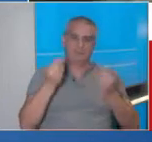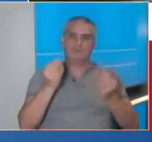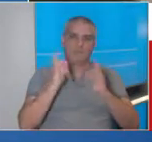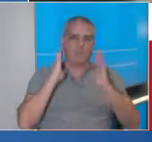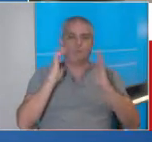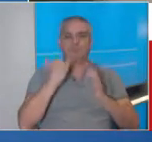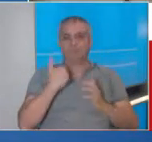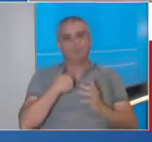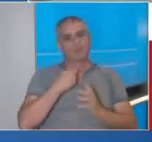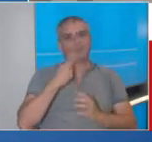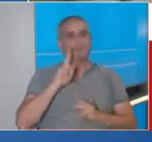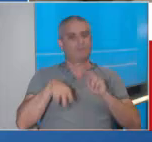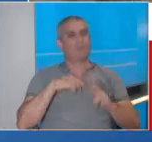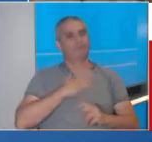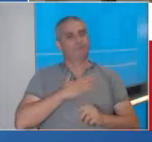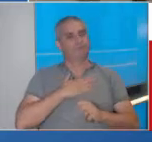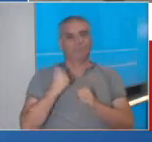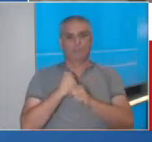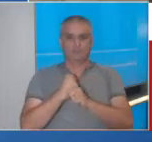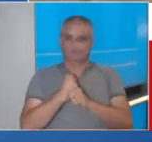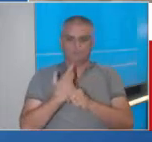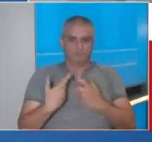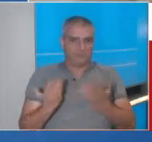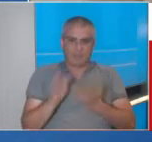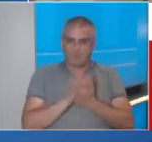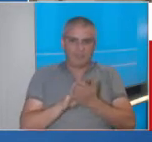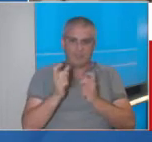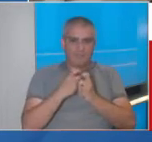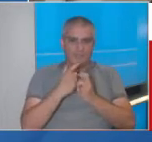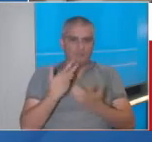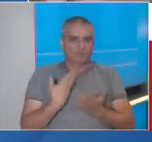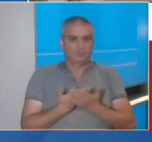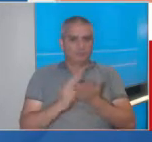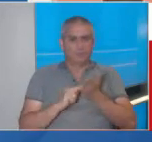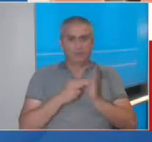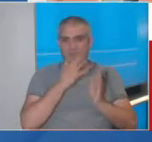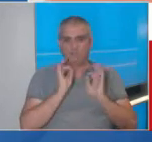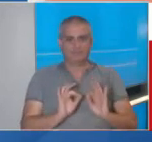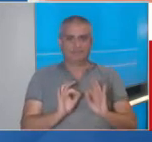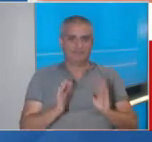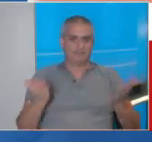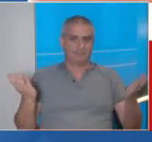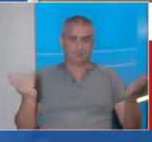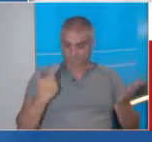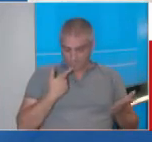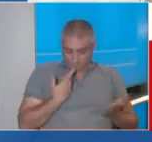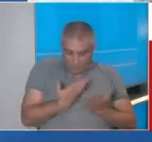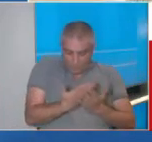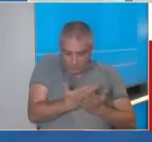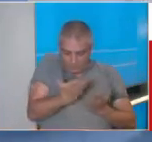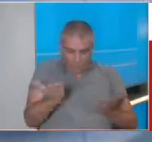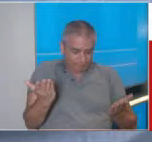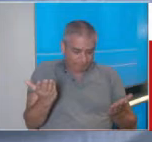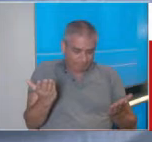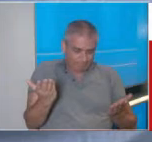כותרת, כן, אנחנו מתחייבים לטפל בזה, אנחנו נעשה. אין היום כמעט אף מפלגה שמציעה תוכנית רצינית. אבל העובדה